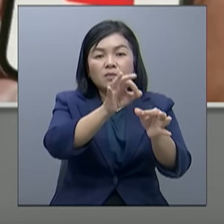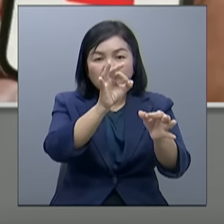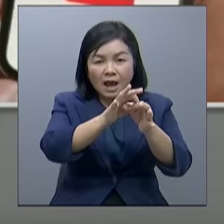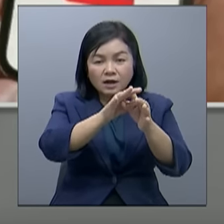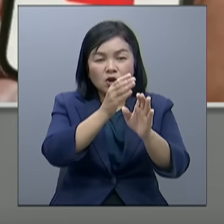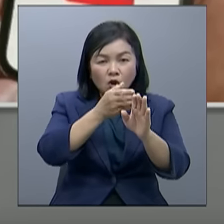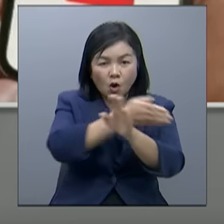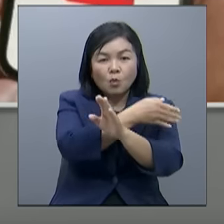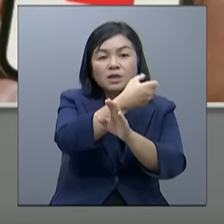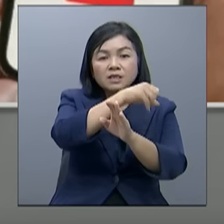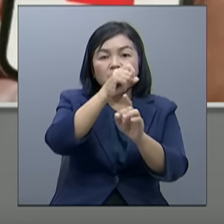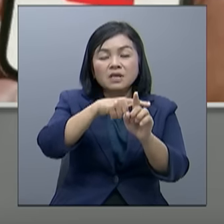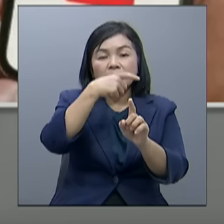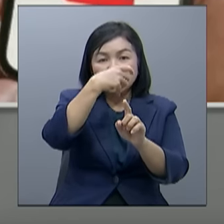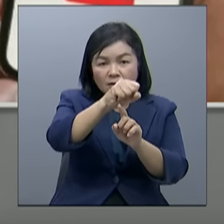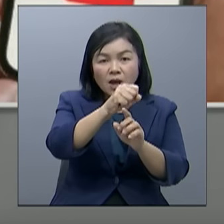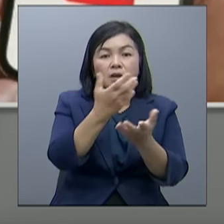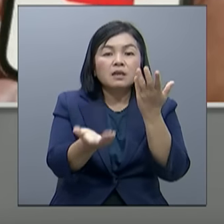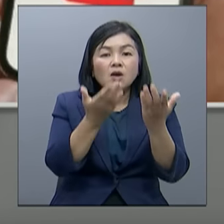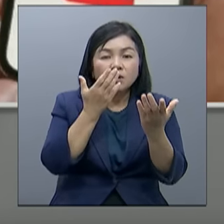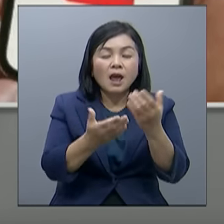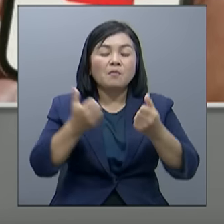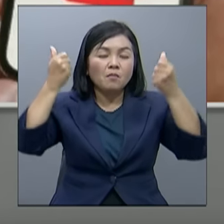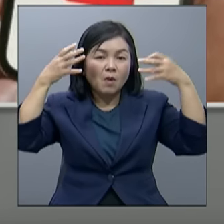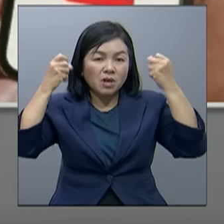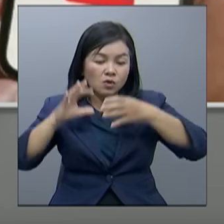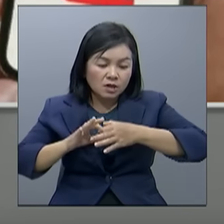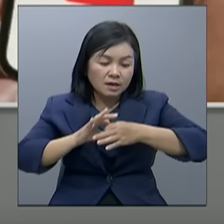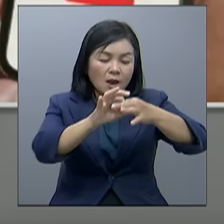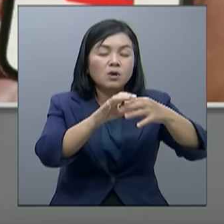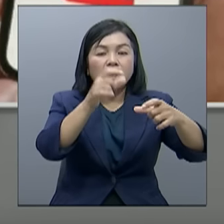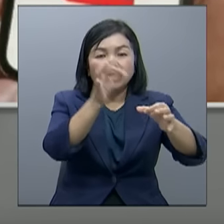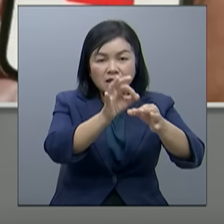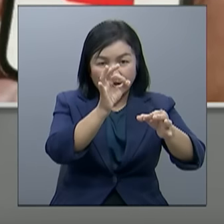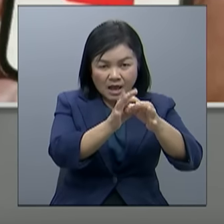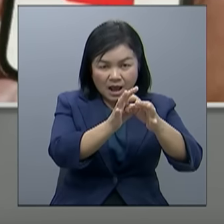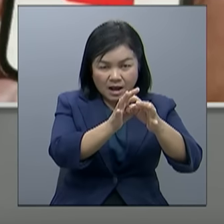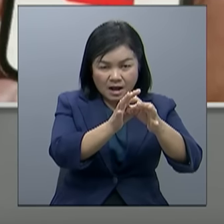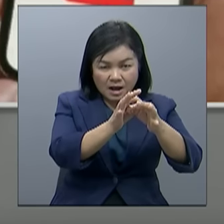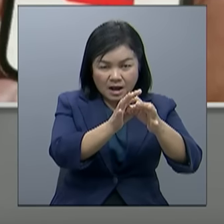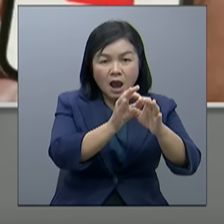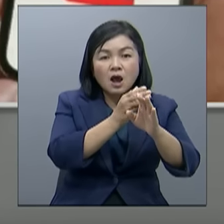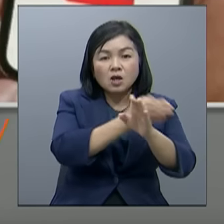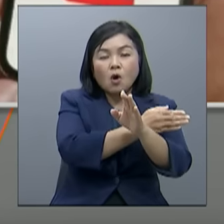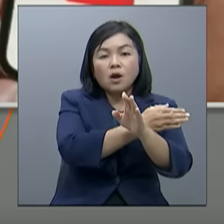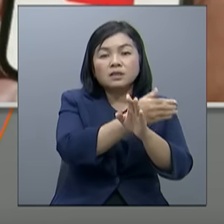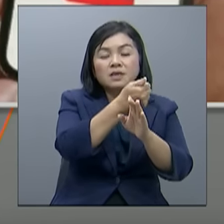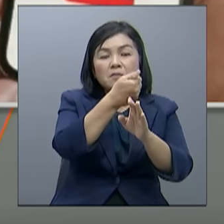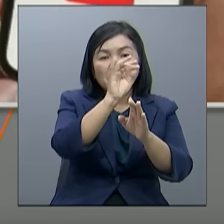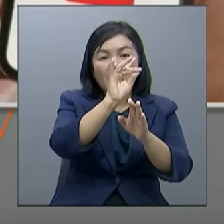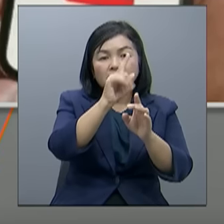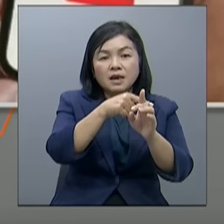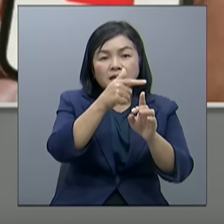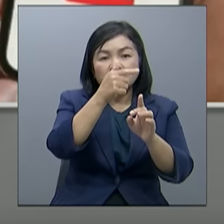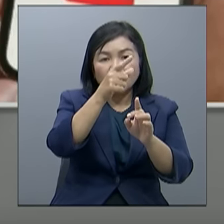นี้หรือไปผูกบัญชีพร้อมเพย์กับเลขบัตรประจำตัวประชาชนให้ทัน18พฤศจิกายนนี้จ่ายซ้ำ